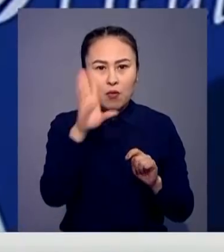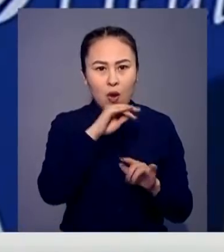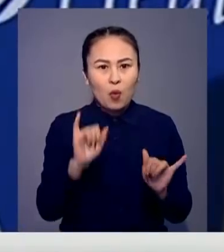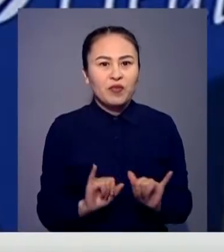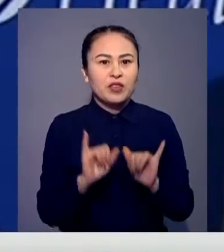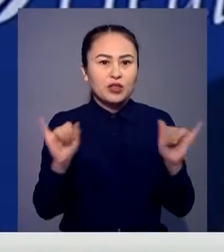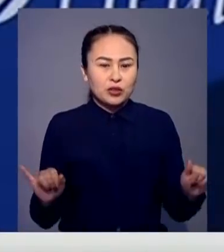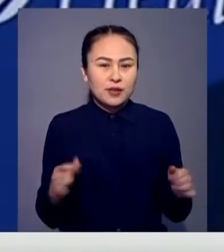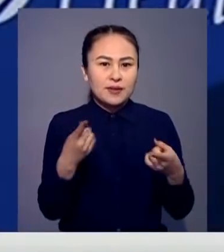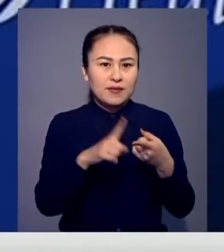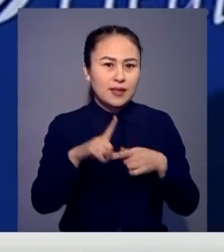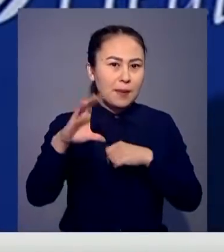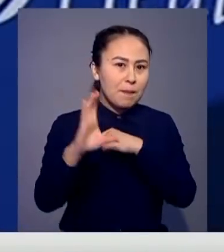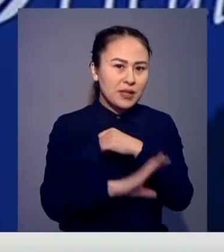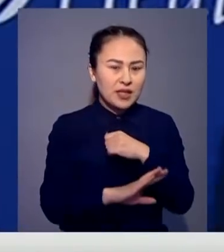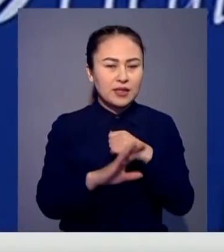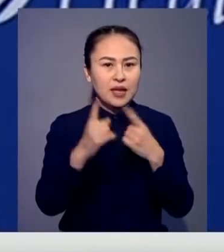мәліметтерді сайтта жариялап отырамыз.